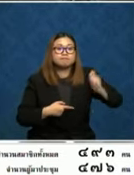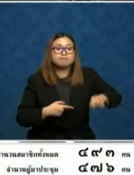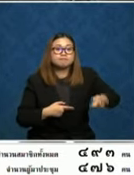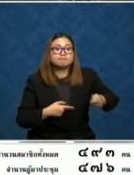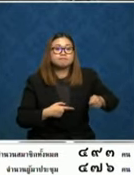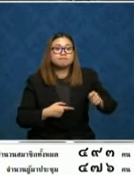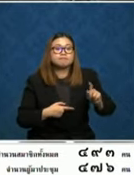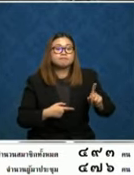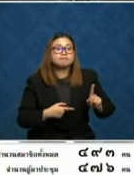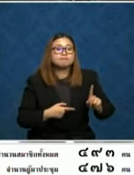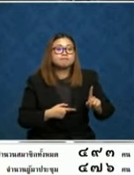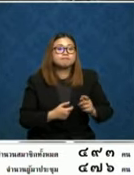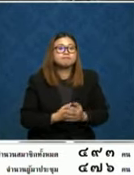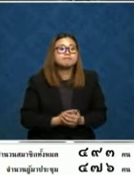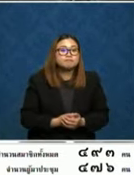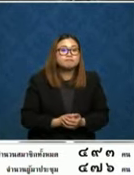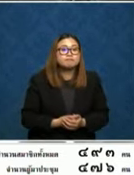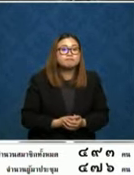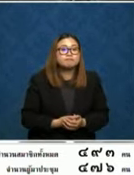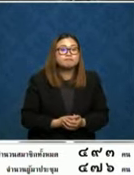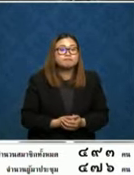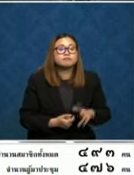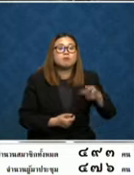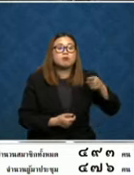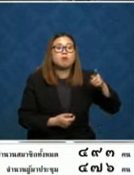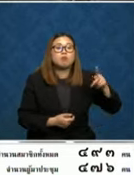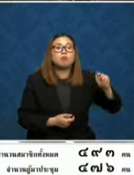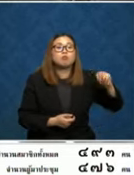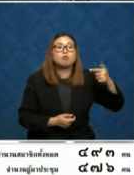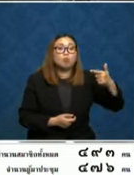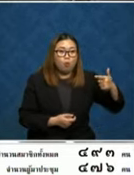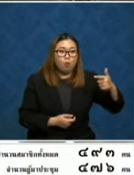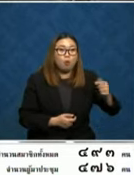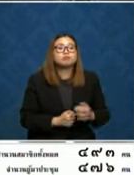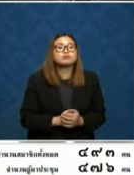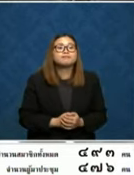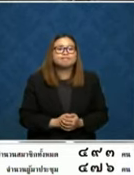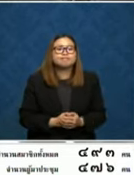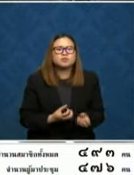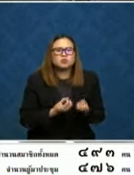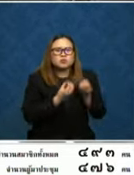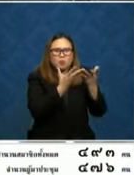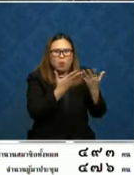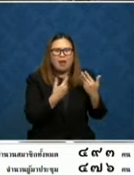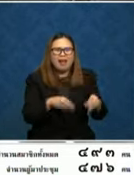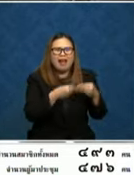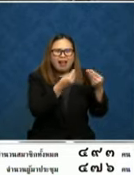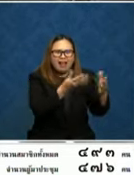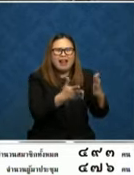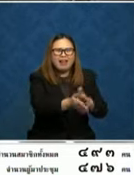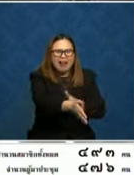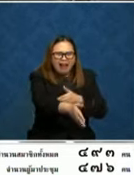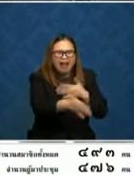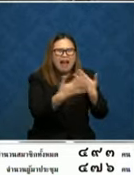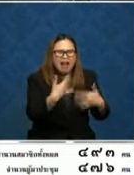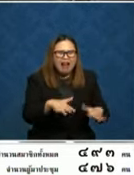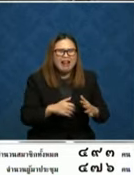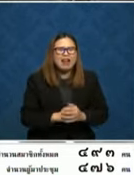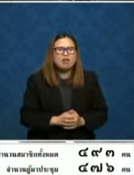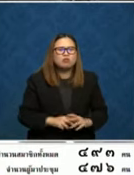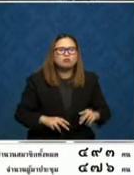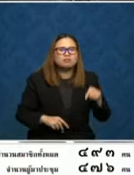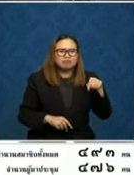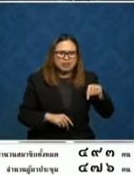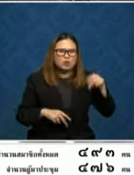ะซึ่งก็ถือว่าตอนนี้ปมง.ก็ส่งมอบให้นานแล้วนะครับก็เป็นบทก็เป็นเรื่องของทางกรมธนารักษ์ที่จะต้องไปด